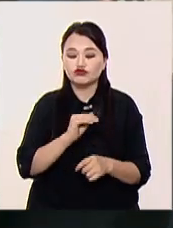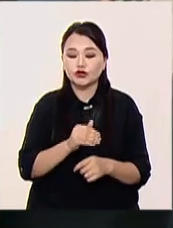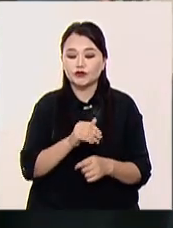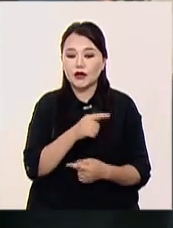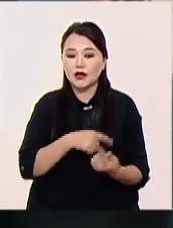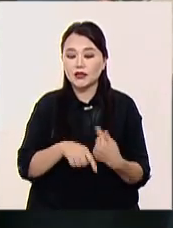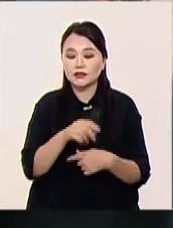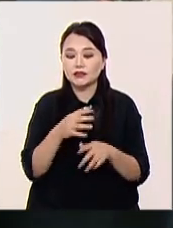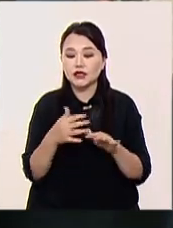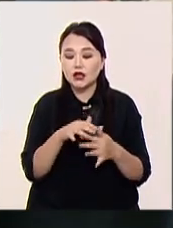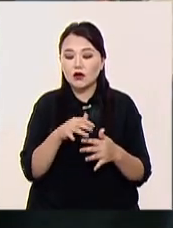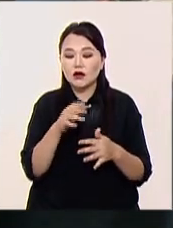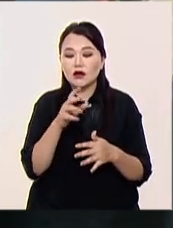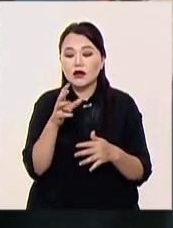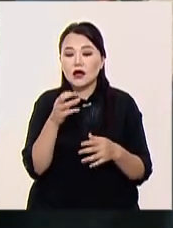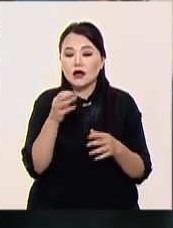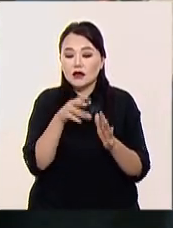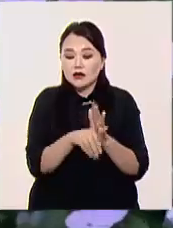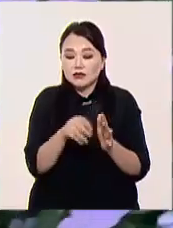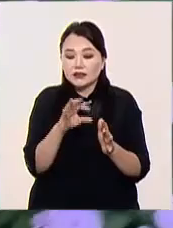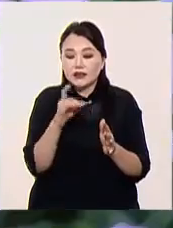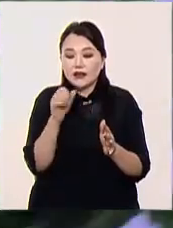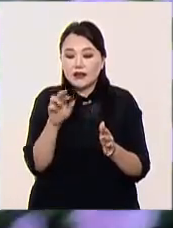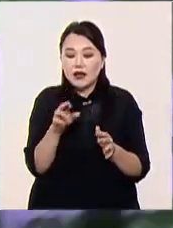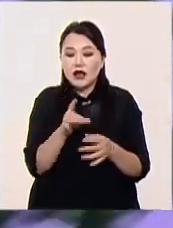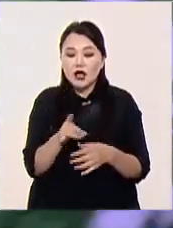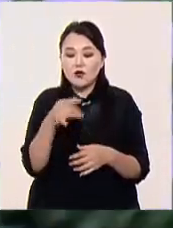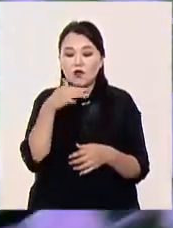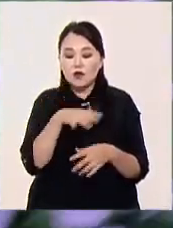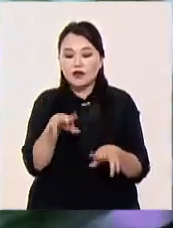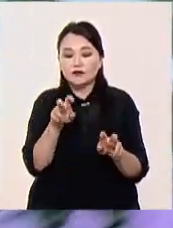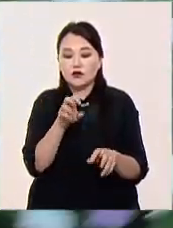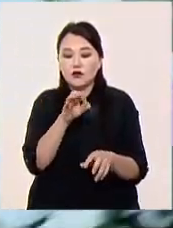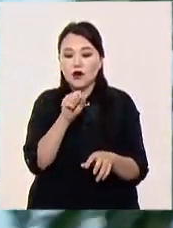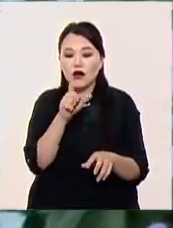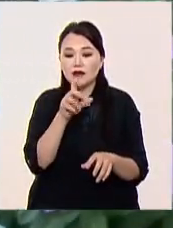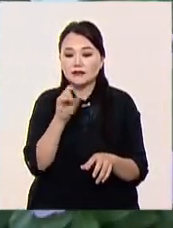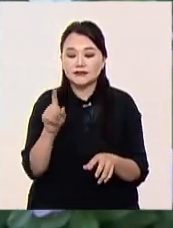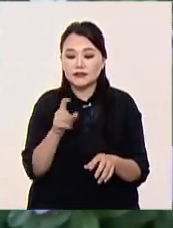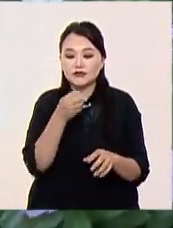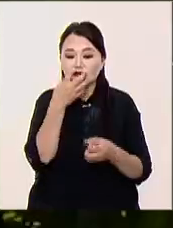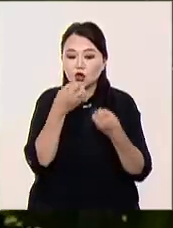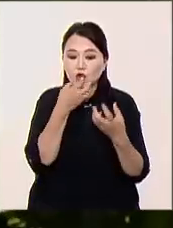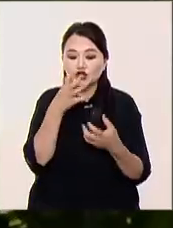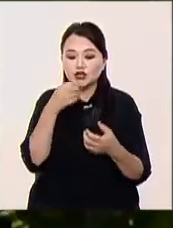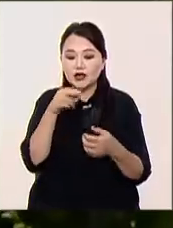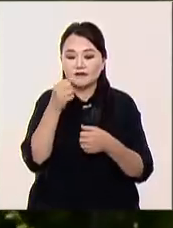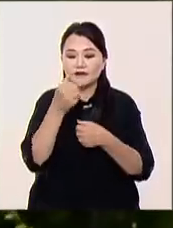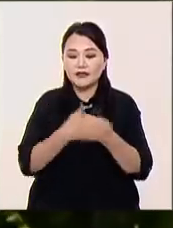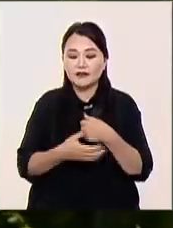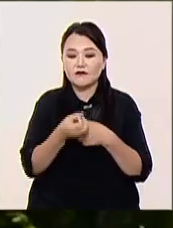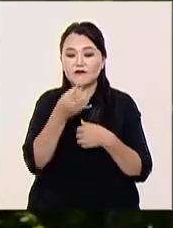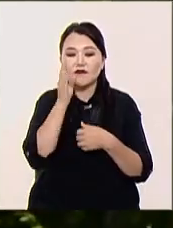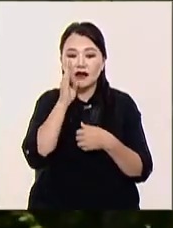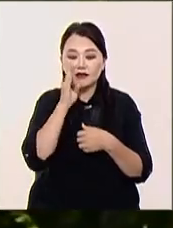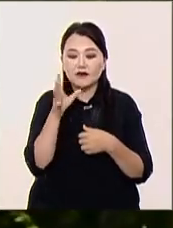предпринимателя. Село Наги Ильясова, относящееся к Сырдарьинскому району, многие называют оазисом в пустыне. Цветущий сад в центре, фонтан,